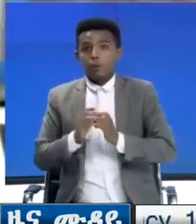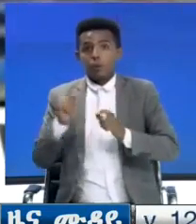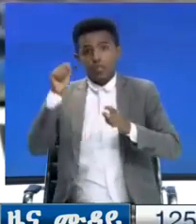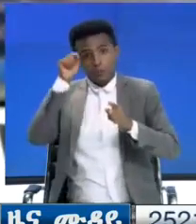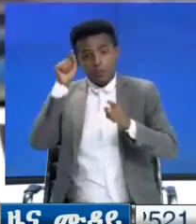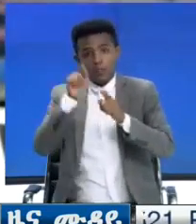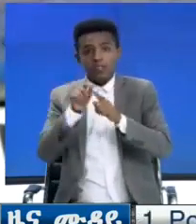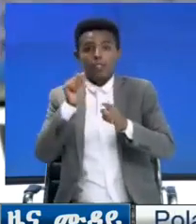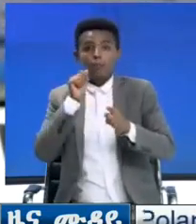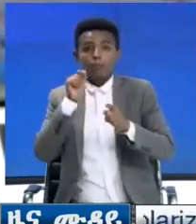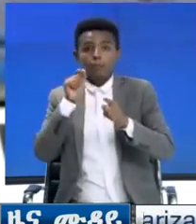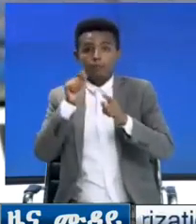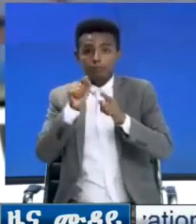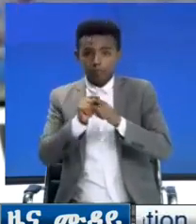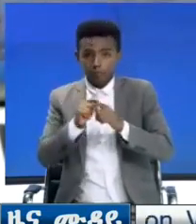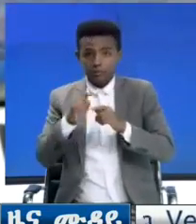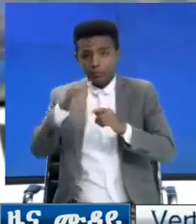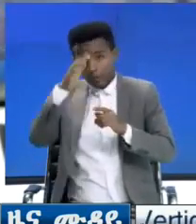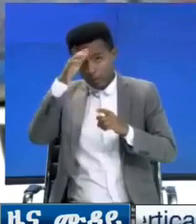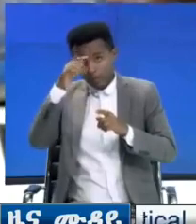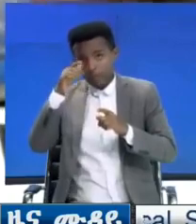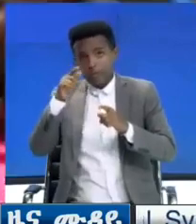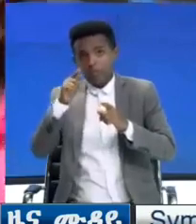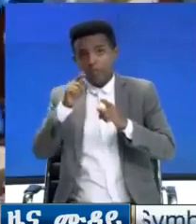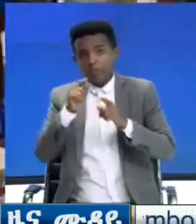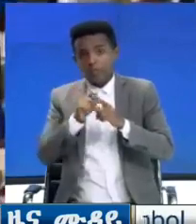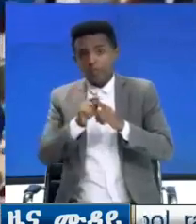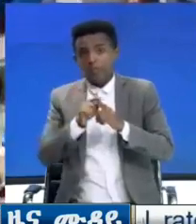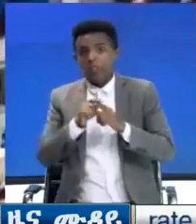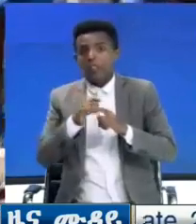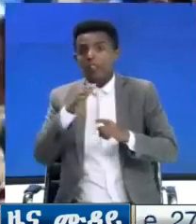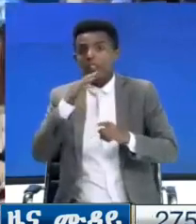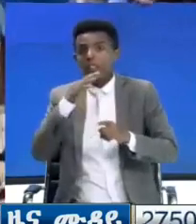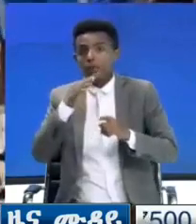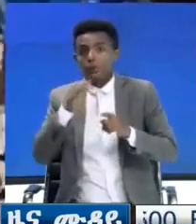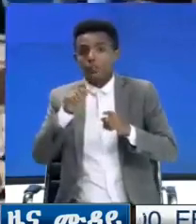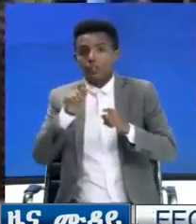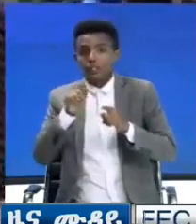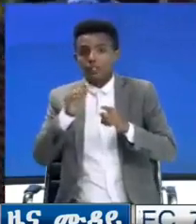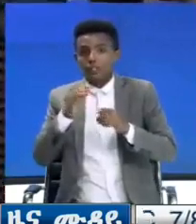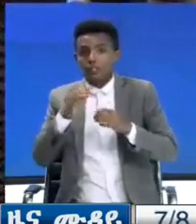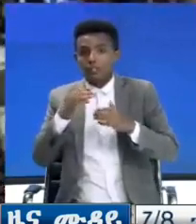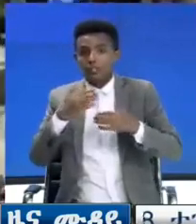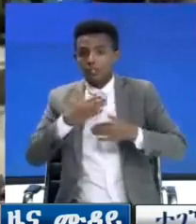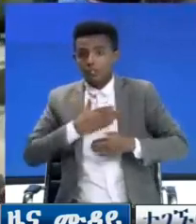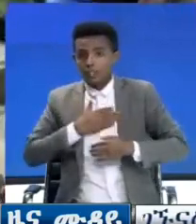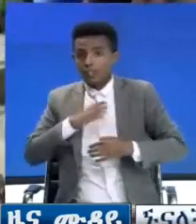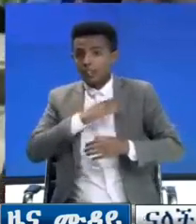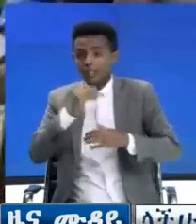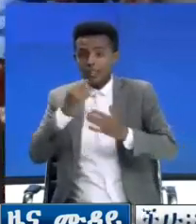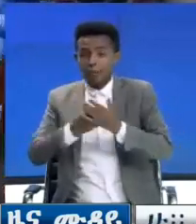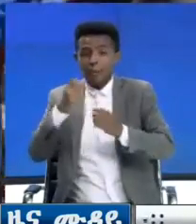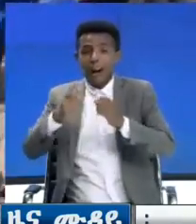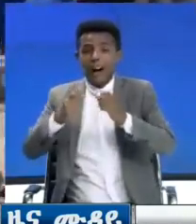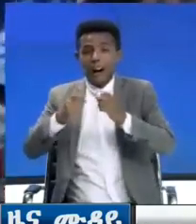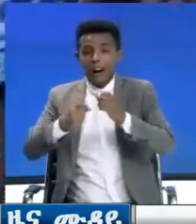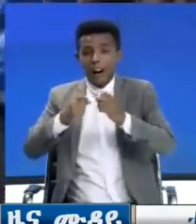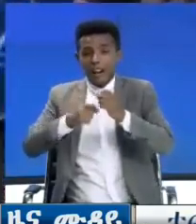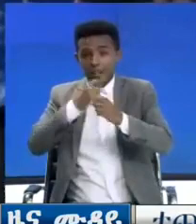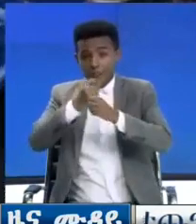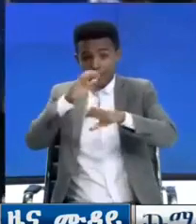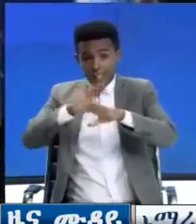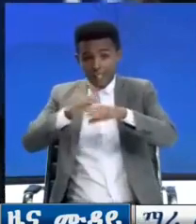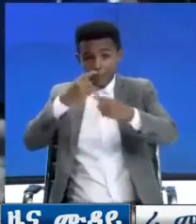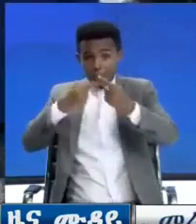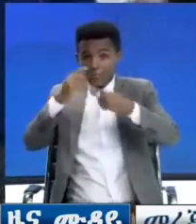አባቶቻችን እንዲሁም ልጆቻችን፣ እህቶቻችንና እናቶቻችን ይሄ በዓለም ላይ የመጣውን